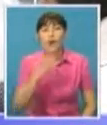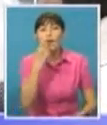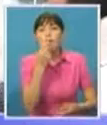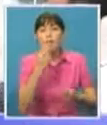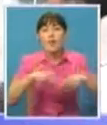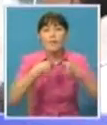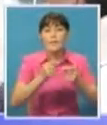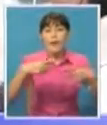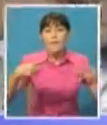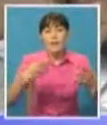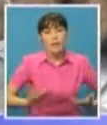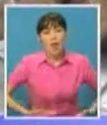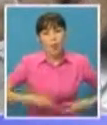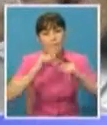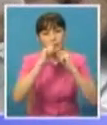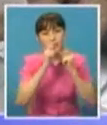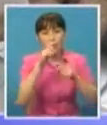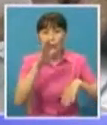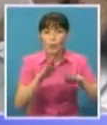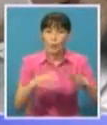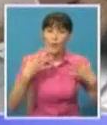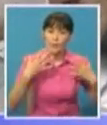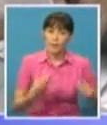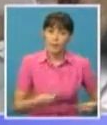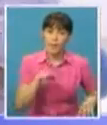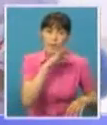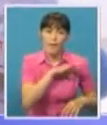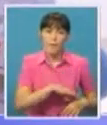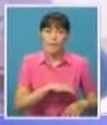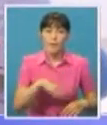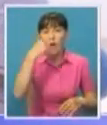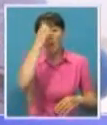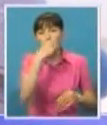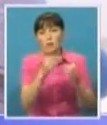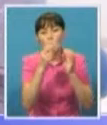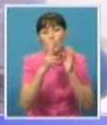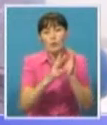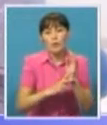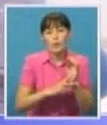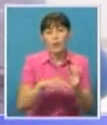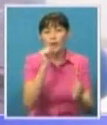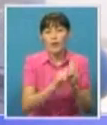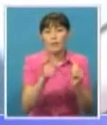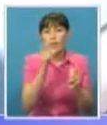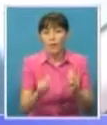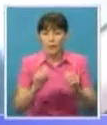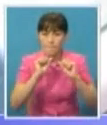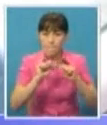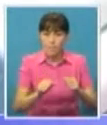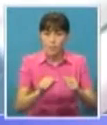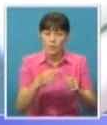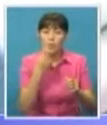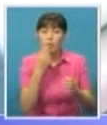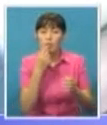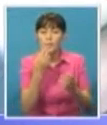тапсырып өзгеге өмір сыйлау сауапты іс. Әрі денсаулыққа да пайдалы. Жасы 18-ге толған әрбір адам донор бола алады. Ал алынған